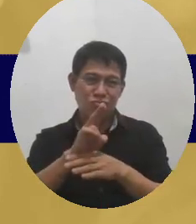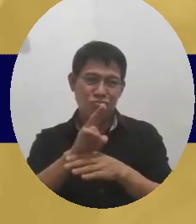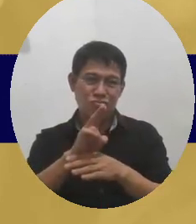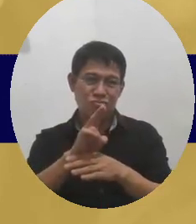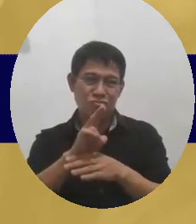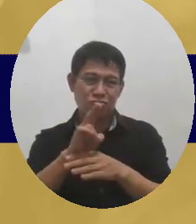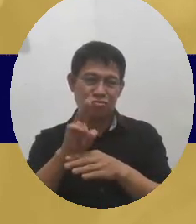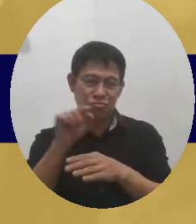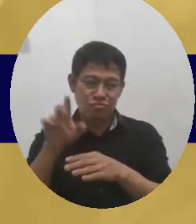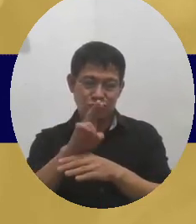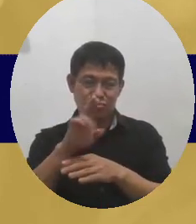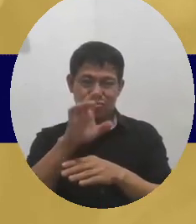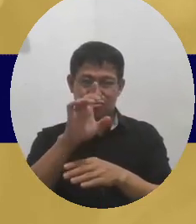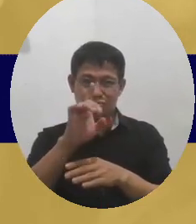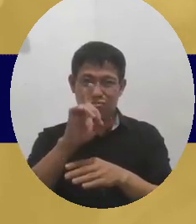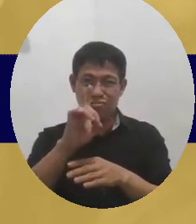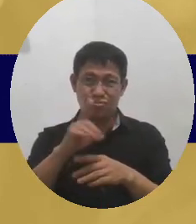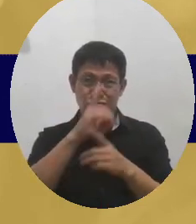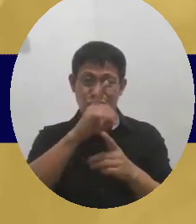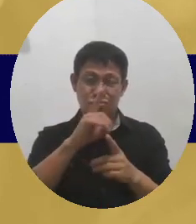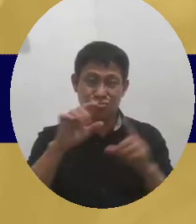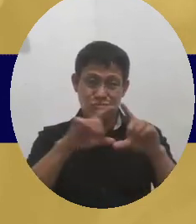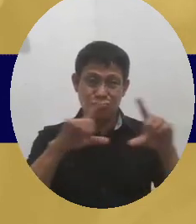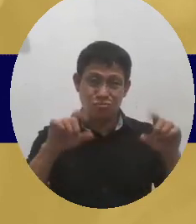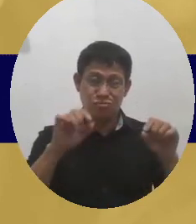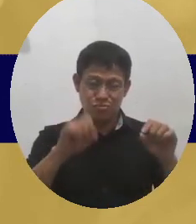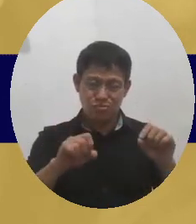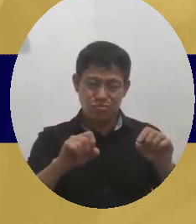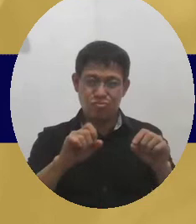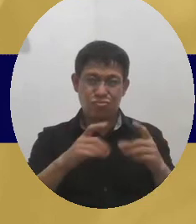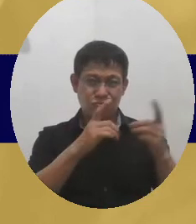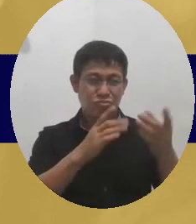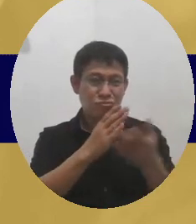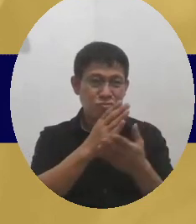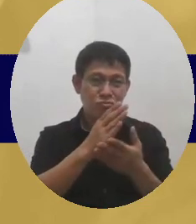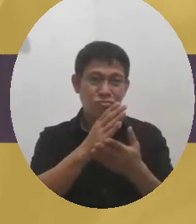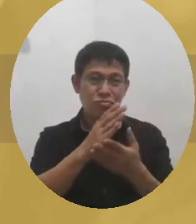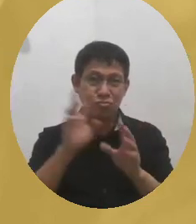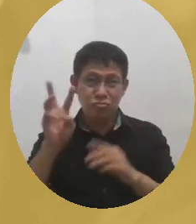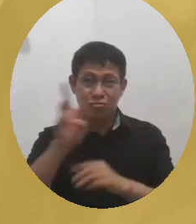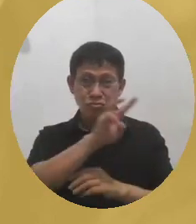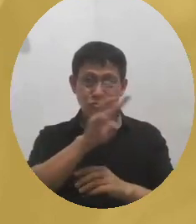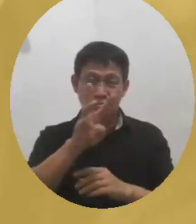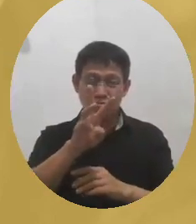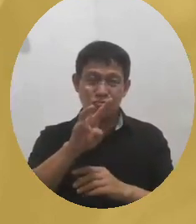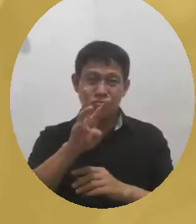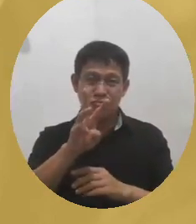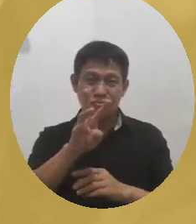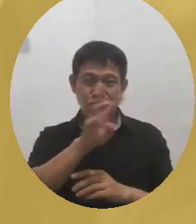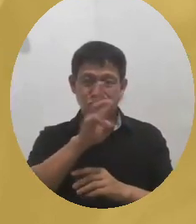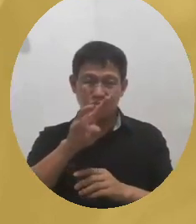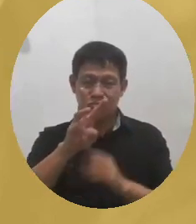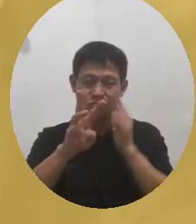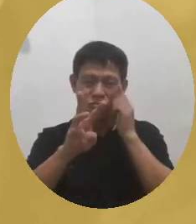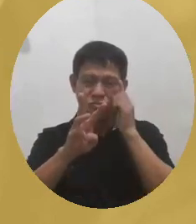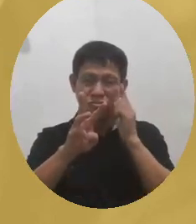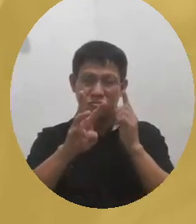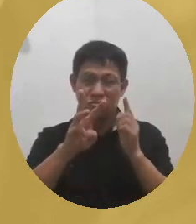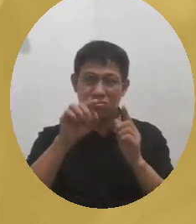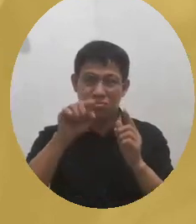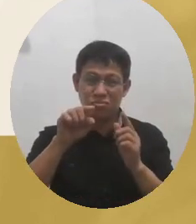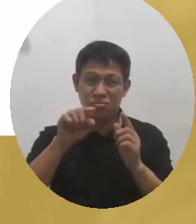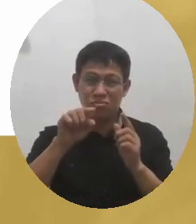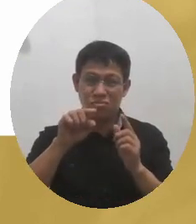kanilang donation vouchers. Pwede rin kayo mag-donate sa pamamagitan ng ating website. Dadyayin kami sa